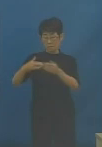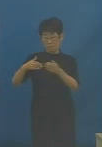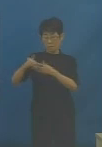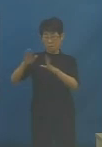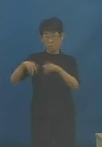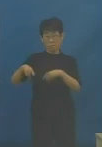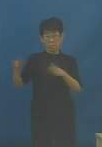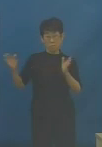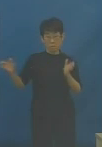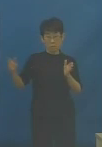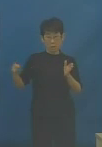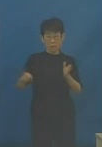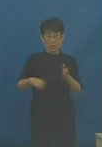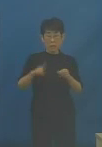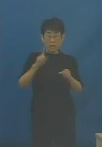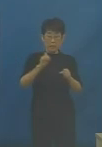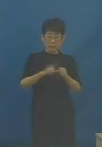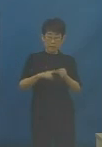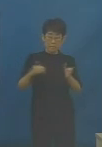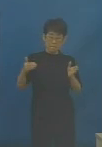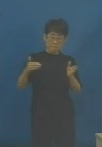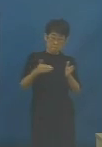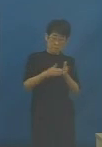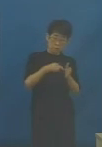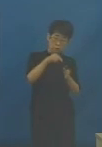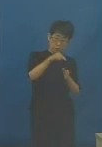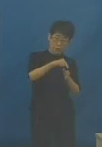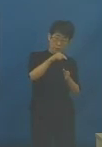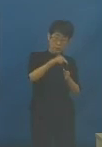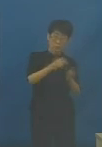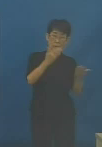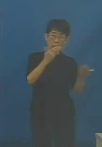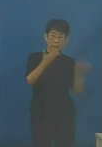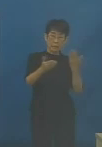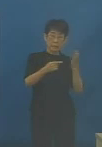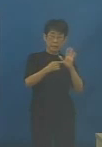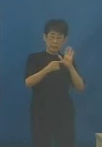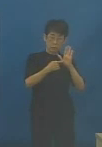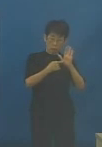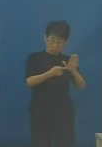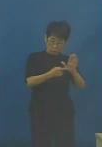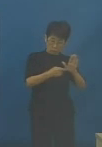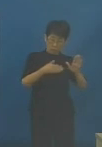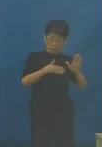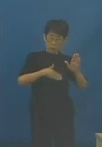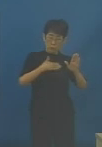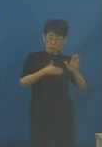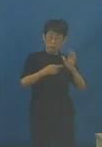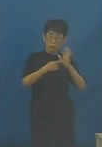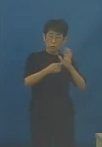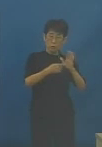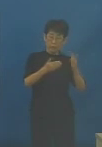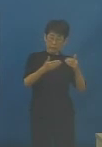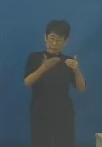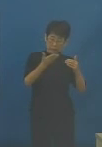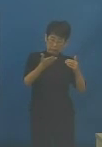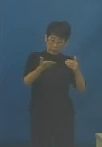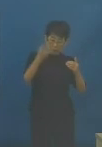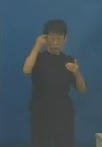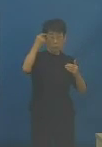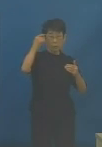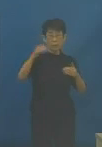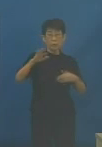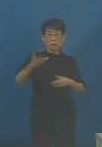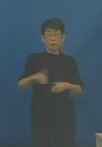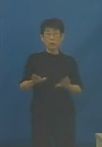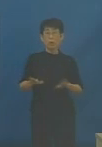まあ、年末までにやっぱり表明すべきものかなという、そういう感覚は持っています。ただいずれにいたしましても、ちょっと